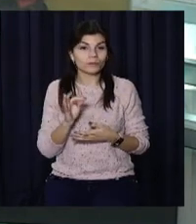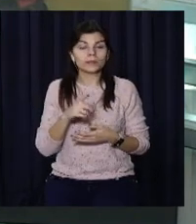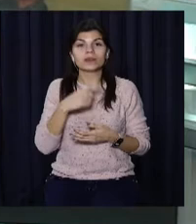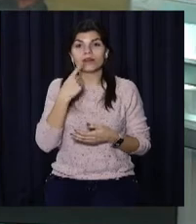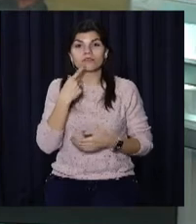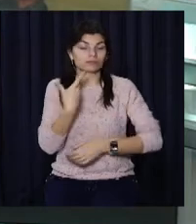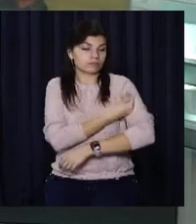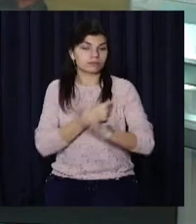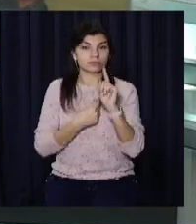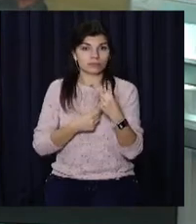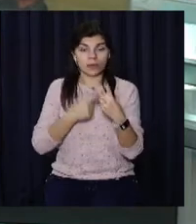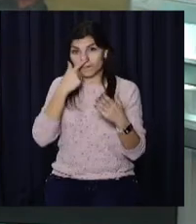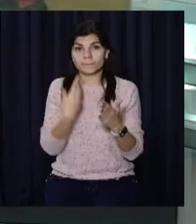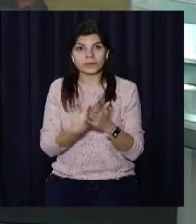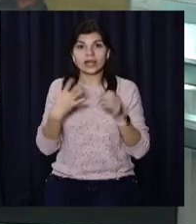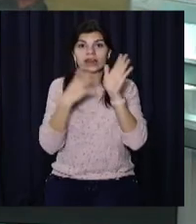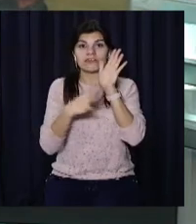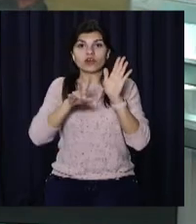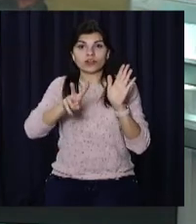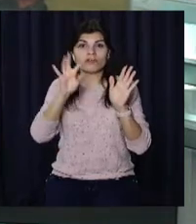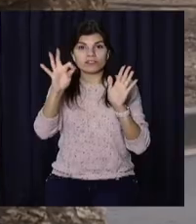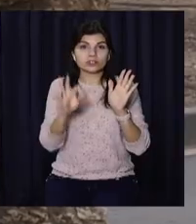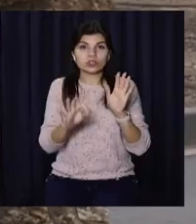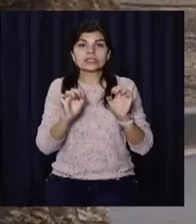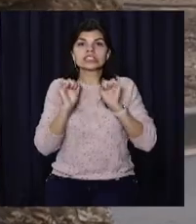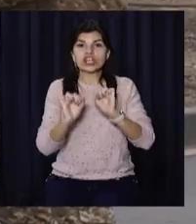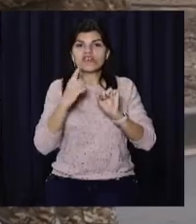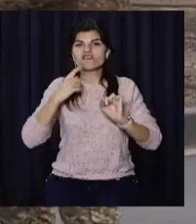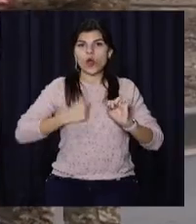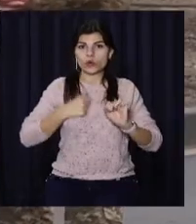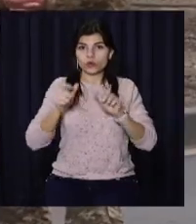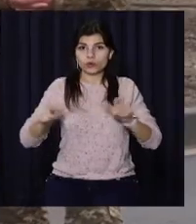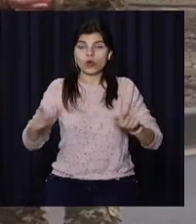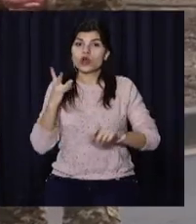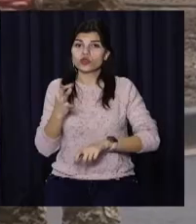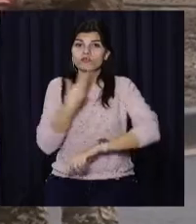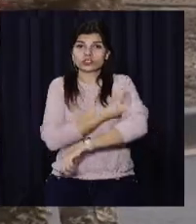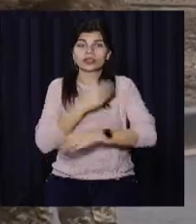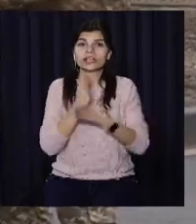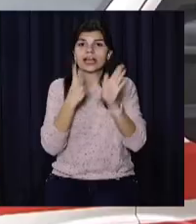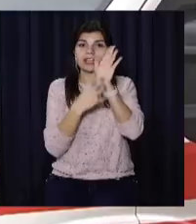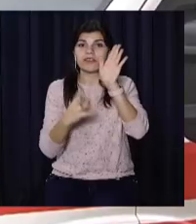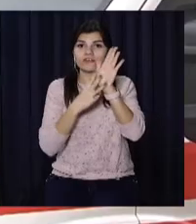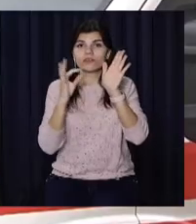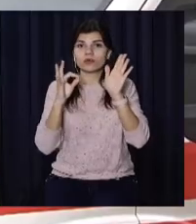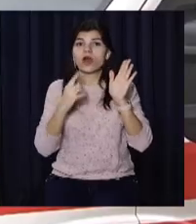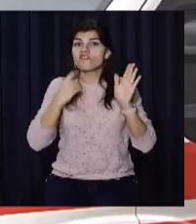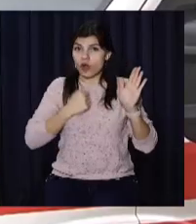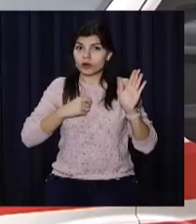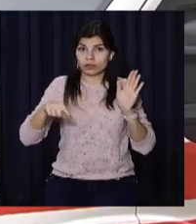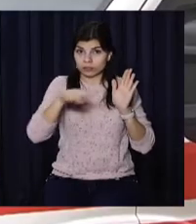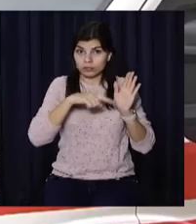дводозну імунізацію зробили практично 92% захисників. Одне щеплення має 98% армійців.